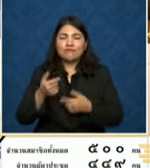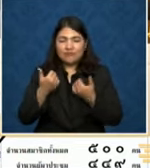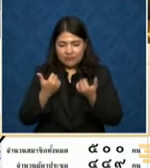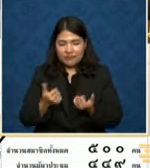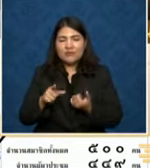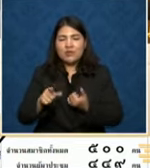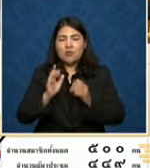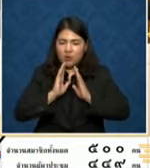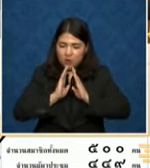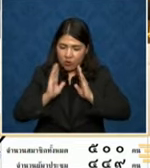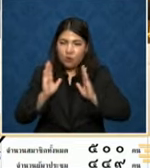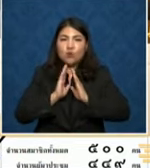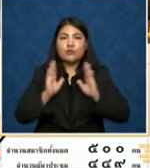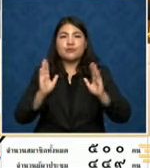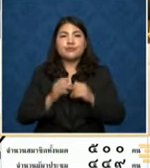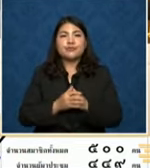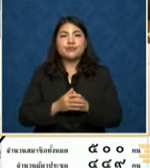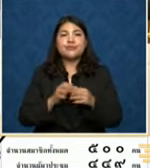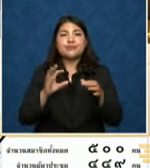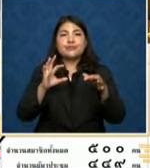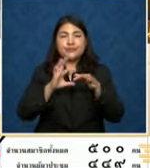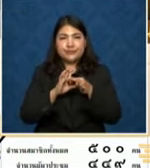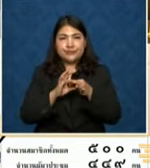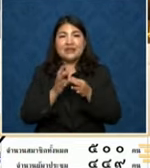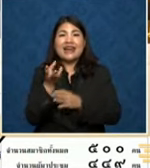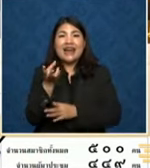ที่นี้ด้วยในเรื่องของราคาข้าวครับ